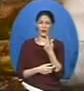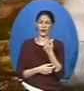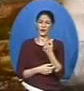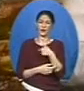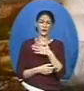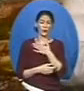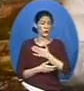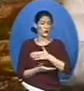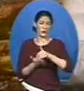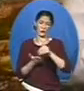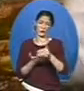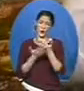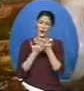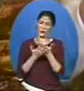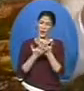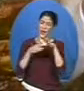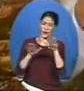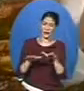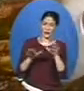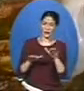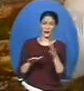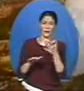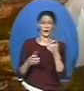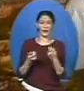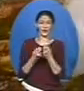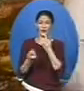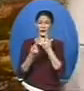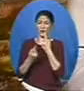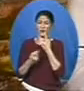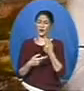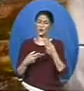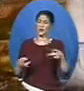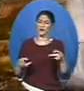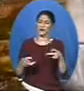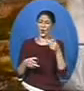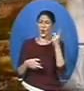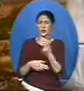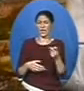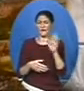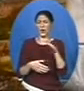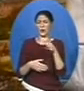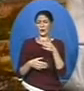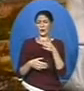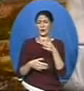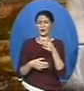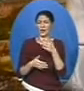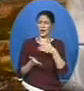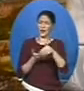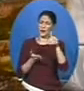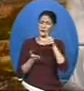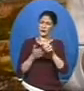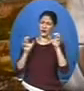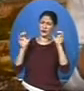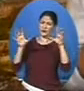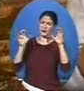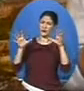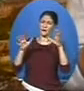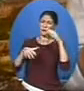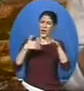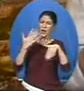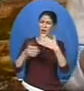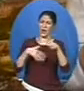מאוד בעד הדיאלוג. למשל, אין סיבה שימשיכו בקריזה לאורך כל היום, אבל אותה קריזה של לפנות בוקר שמהירה באמת ומדירה